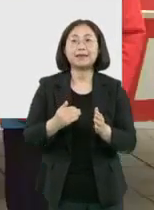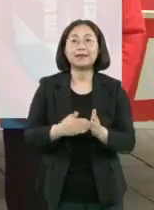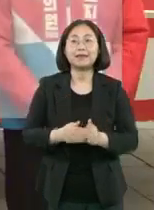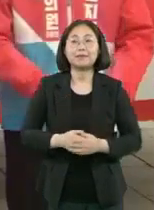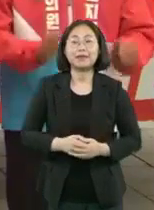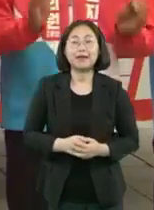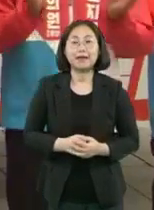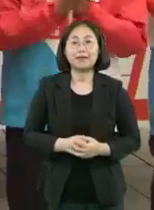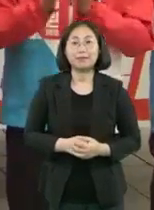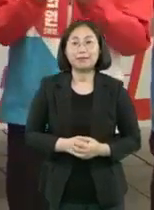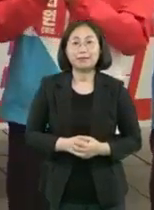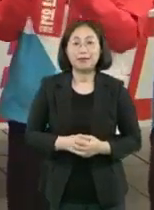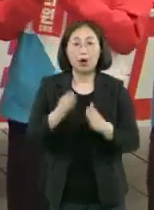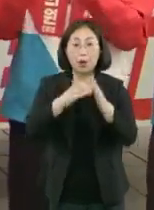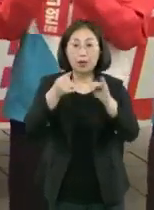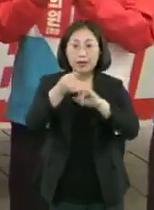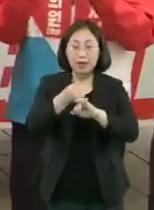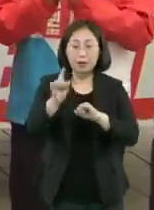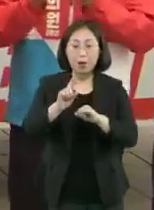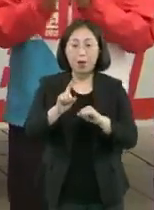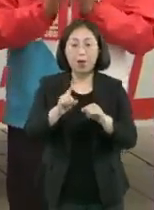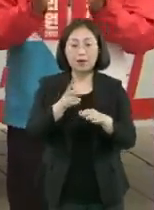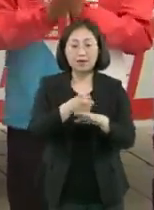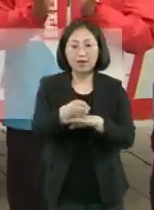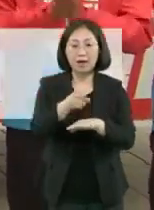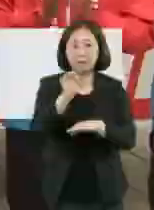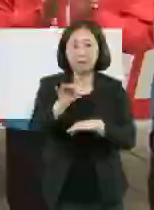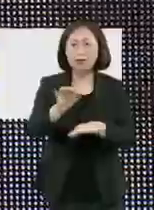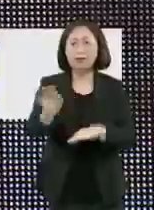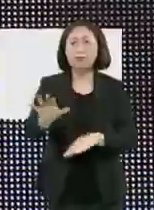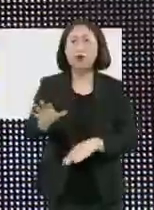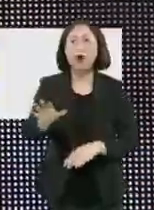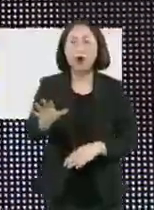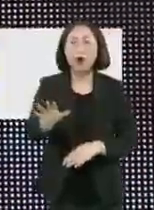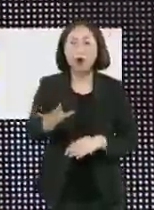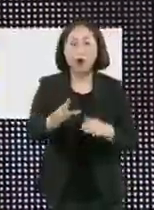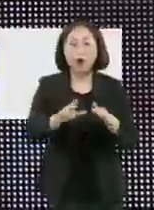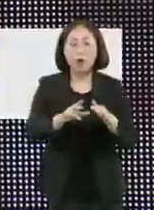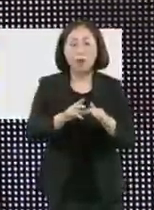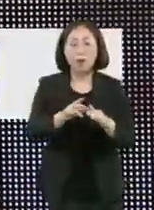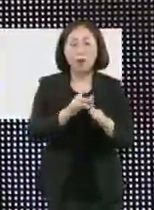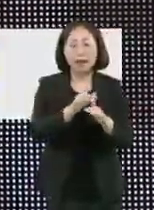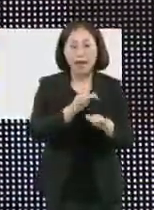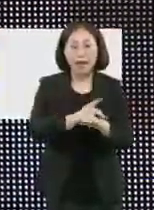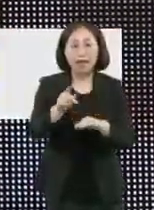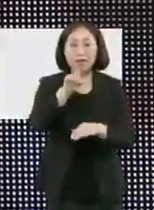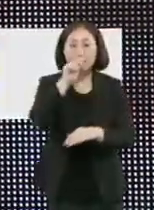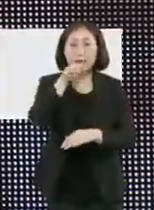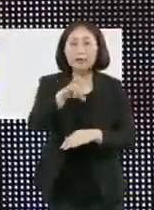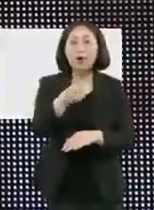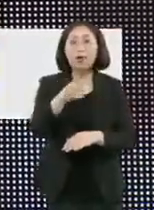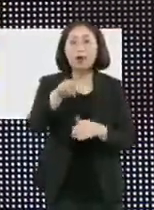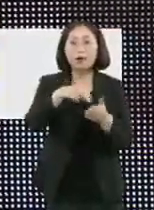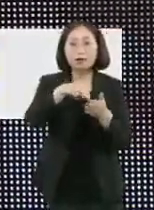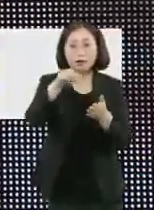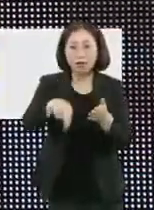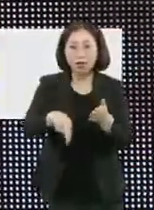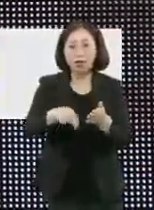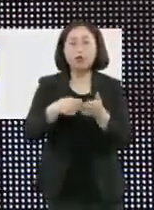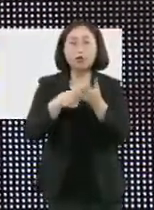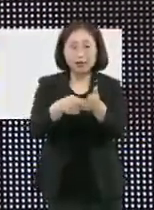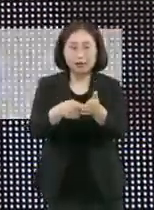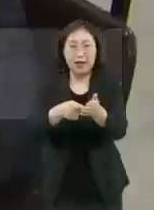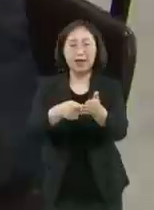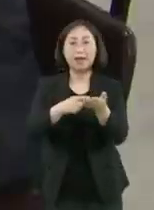합니다. 공약으로 내건 시내버스 요금 전면 무료화와 KTX 조치원역 정차 등도 역점을 두고